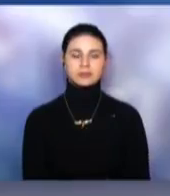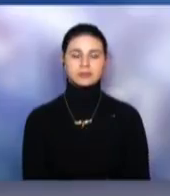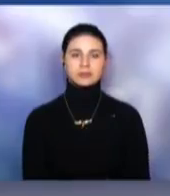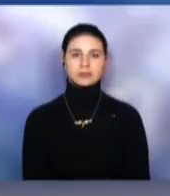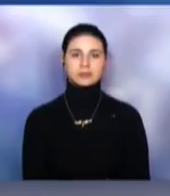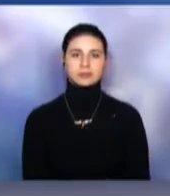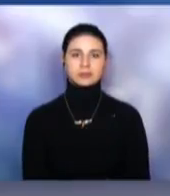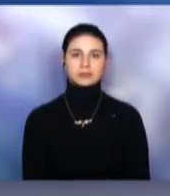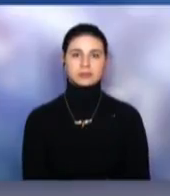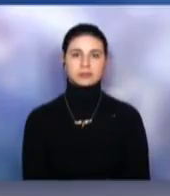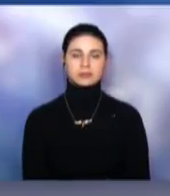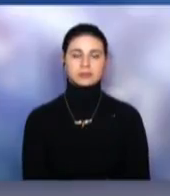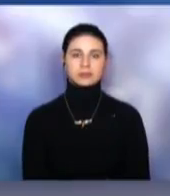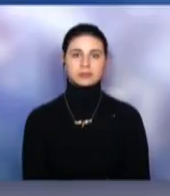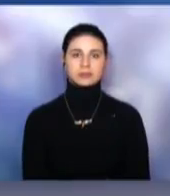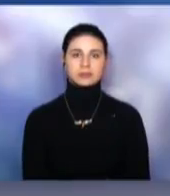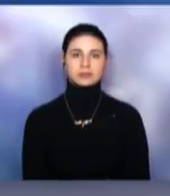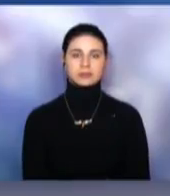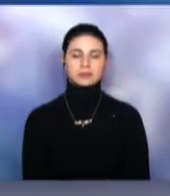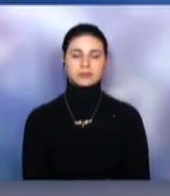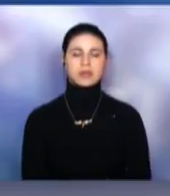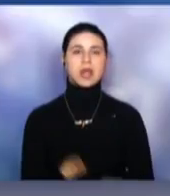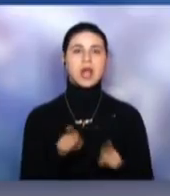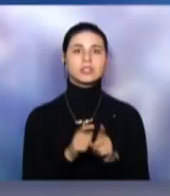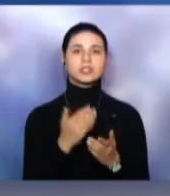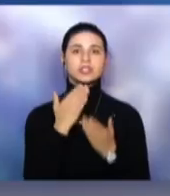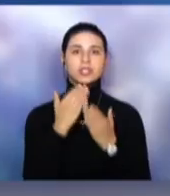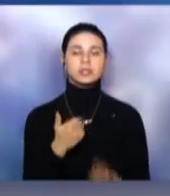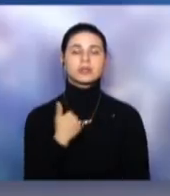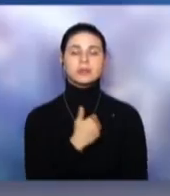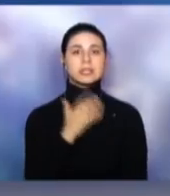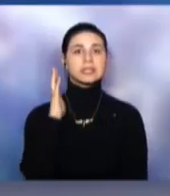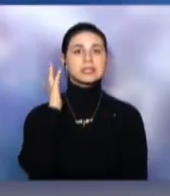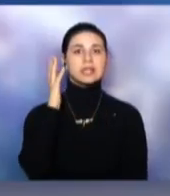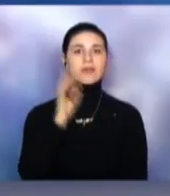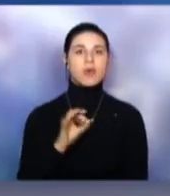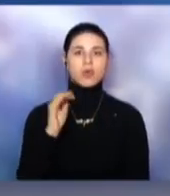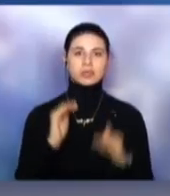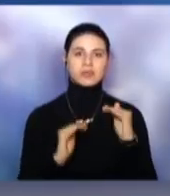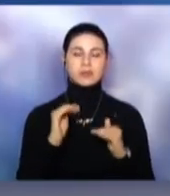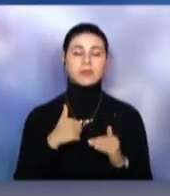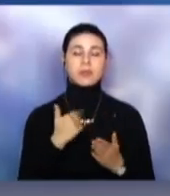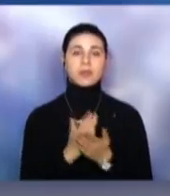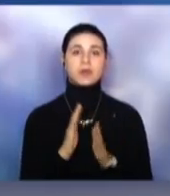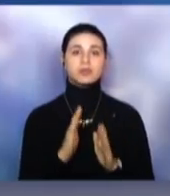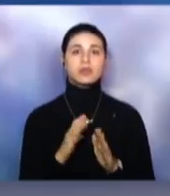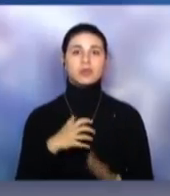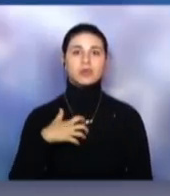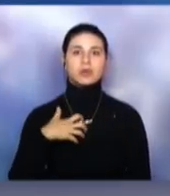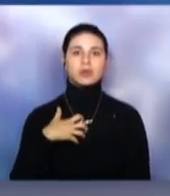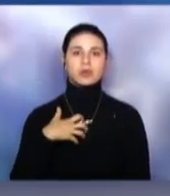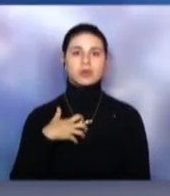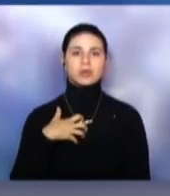ბრძანეთ. იცით, ასეთი კითხვა მაქვს. დიახ. წნევის ცვალებადობასთან დაკავშირებით მაქვს მხოლოდ ყველა